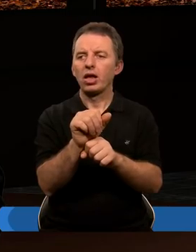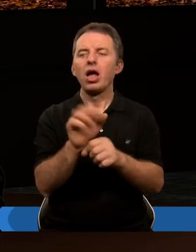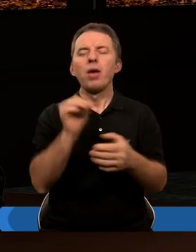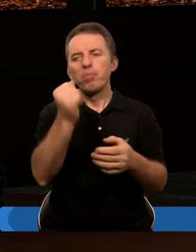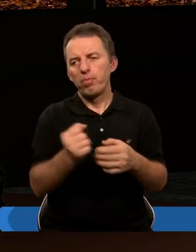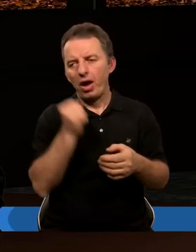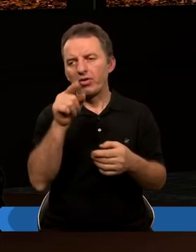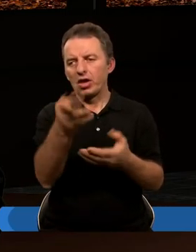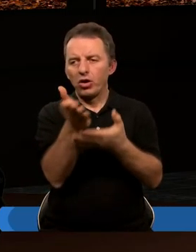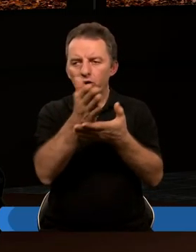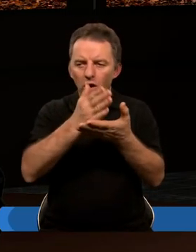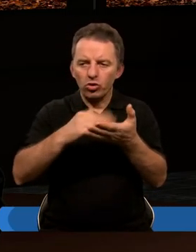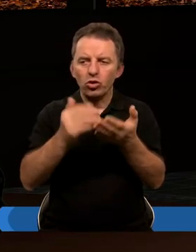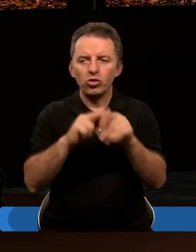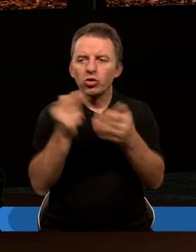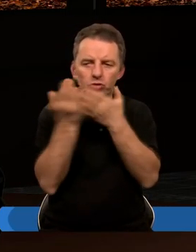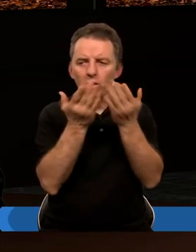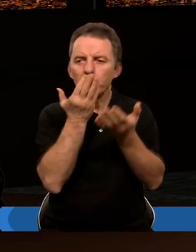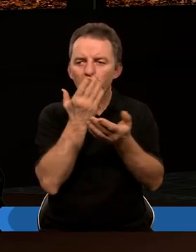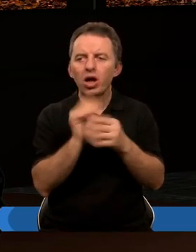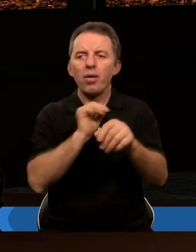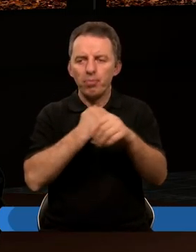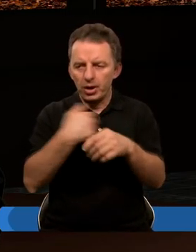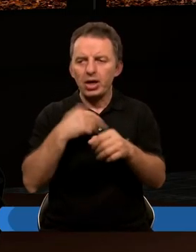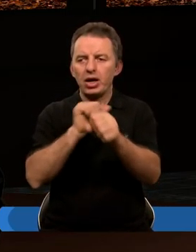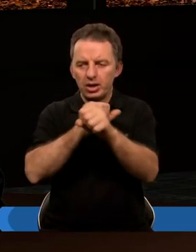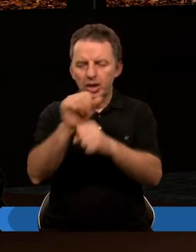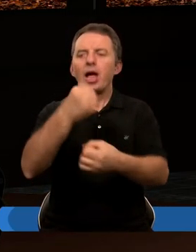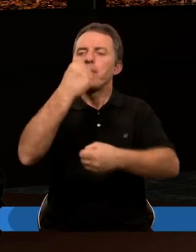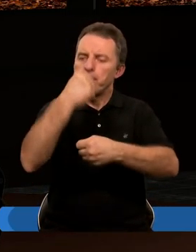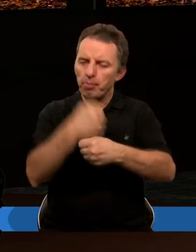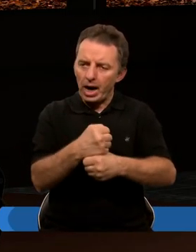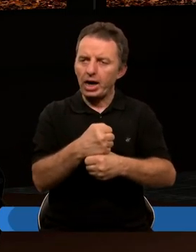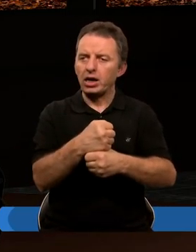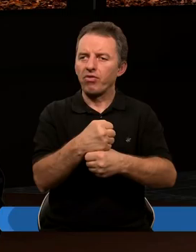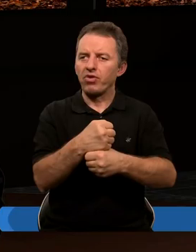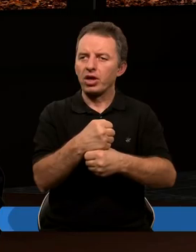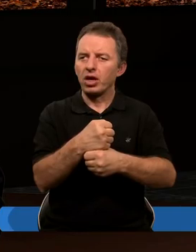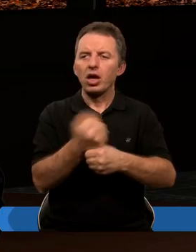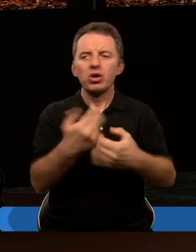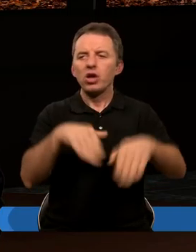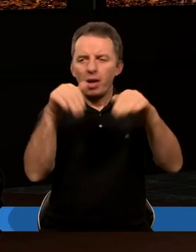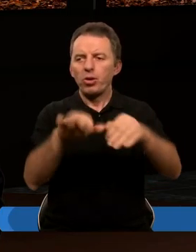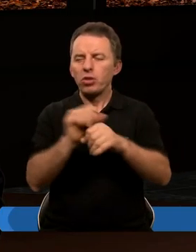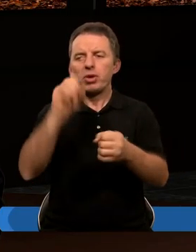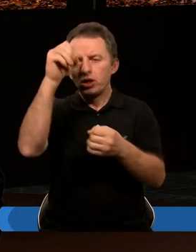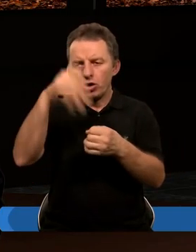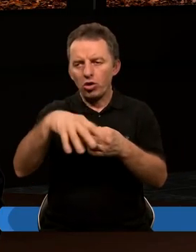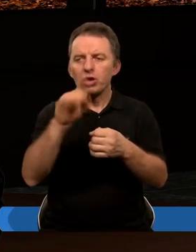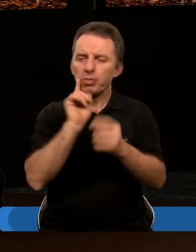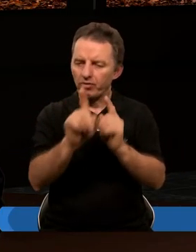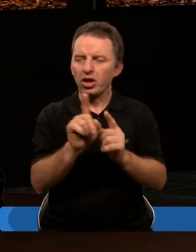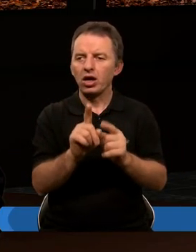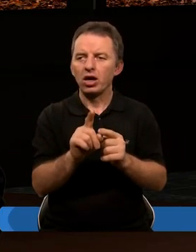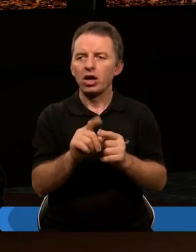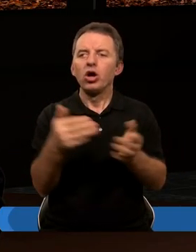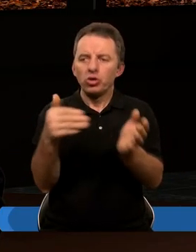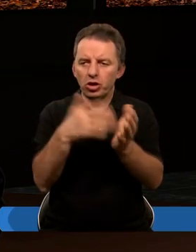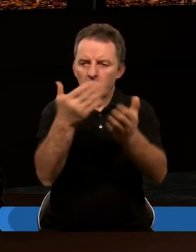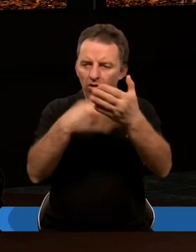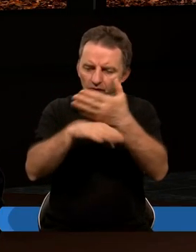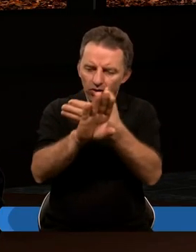Ale Paweł w tym rozdziale, który czytamy, mówi, my jesteśmy martwi. To nie może być gorzej, prawda? I